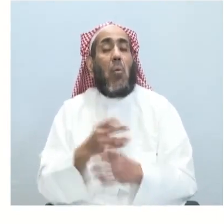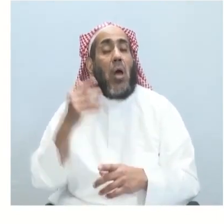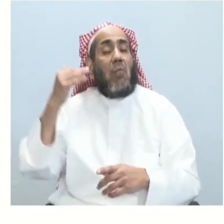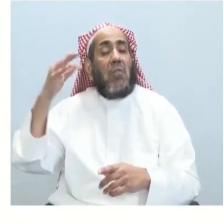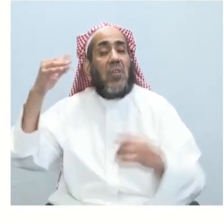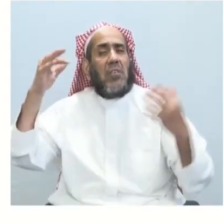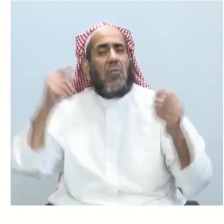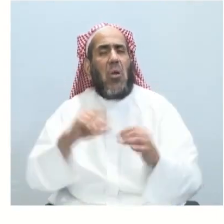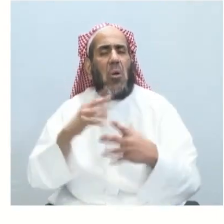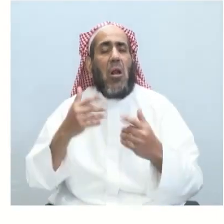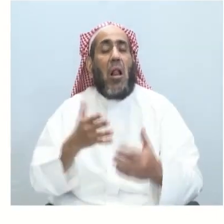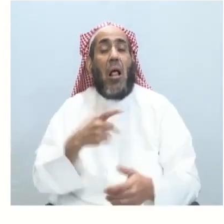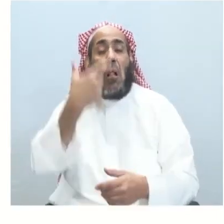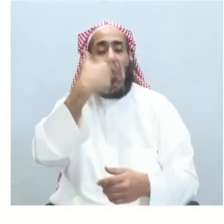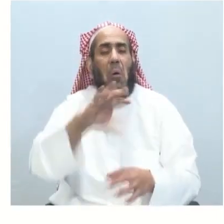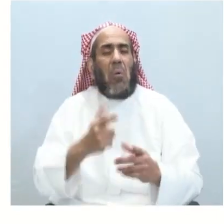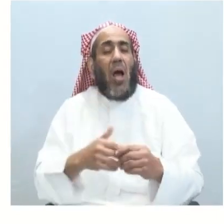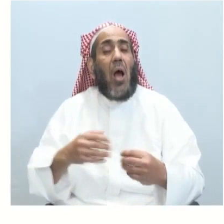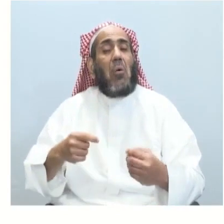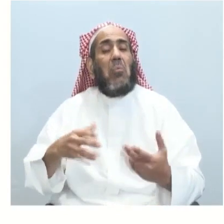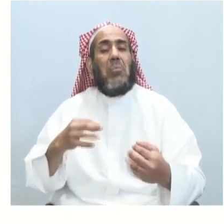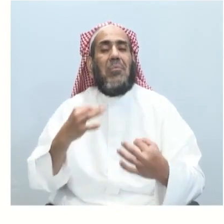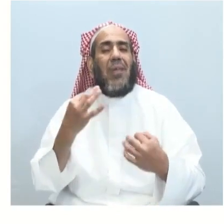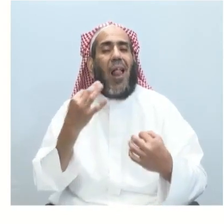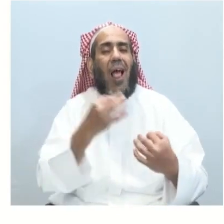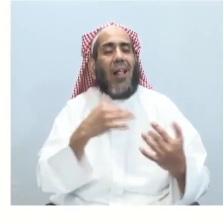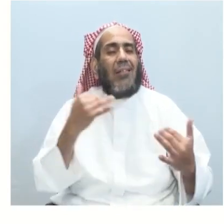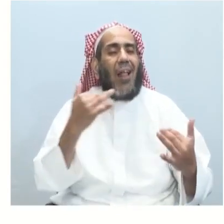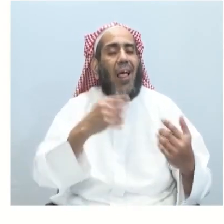فلسفه يقول نو حباك ولا ترنم سواء بكى